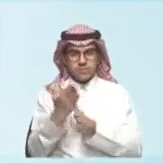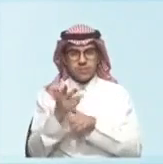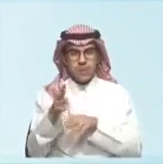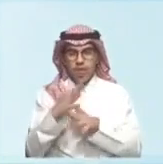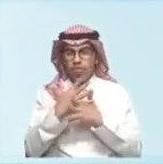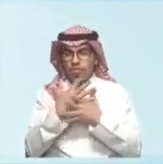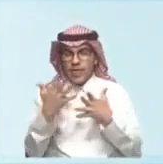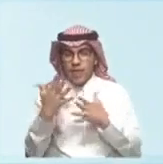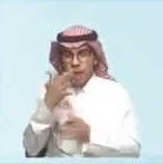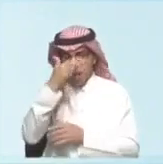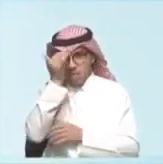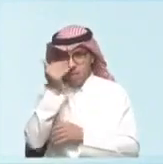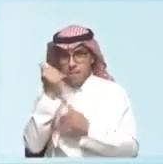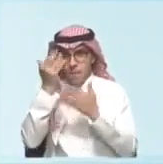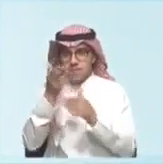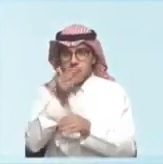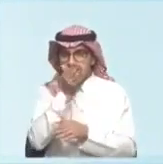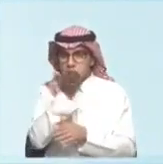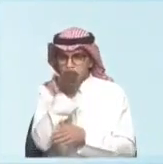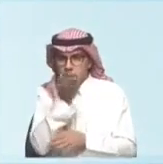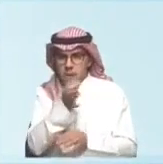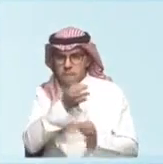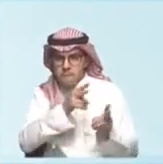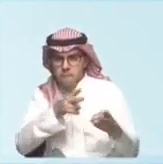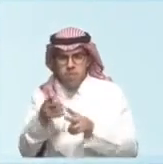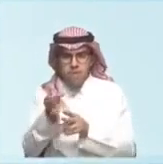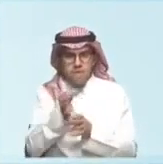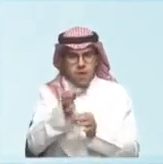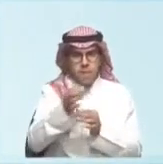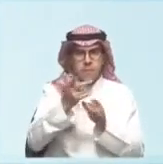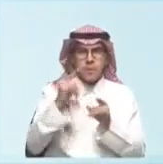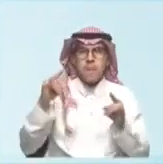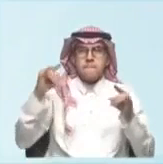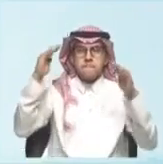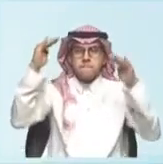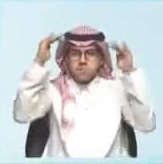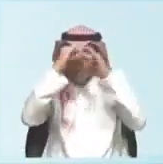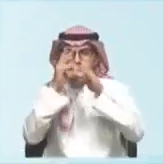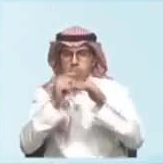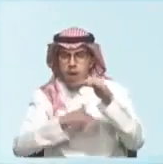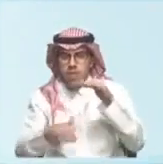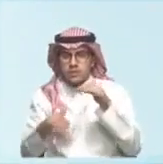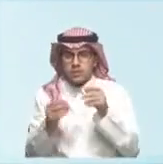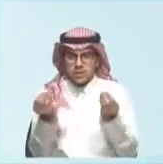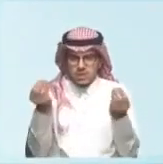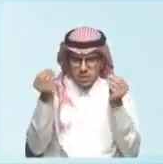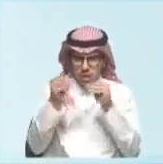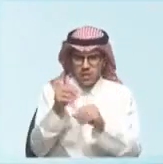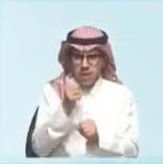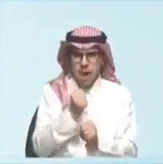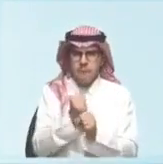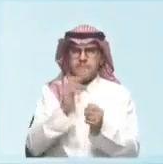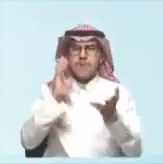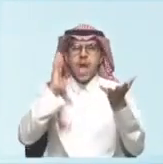والعسكرية، تأثيره في البيئة الإقليمية والدولية. سياسة المملكة والتي قالها فضله سبحانه وتعالى تجاوزت بعدها الحيوي الإقليمي